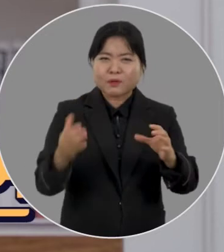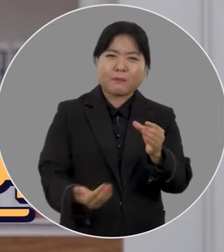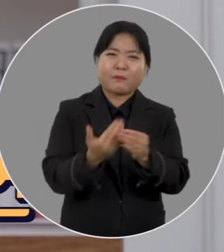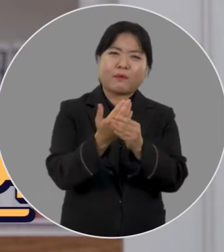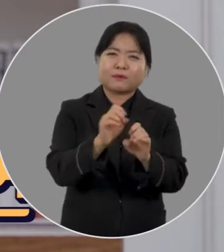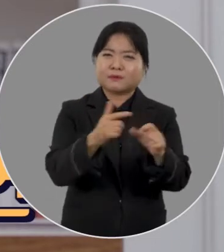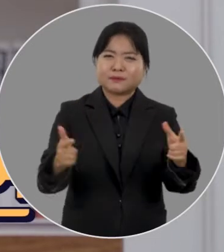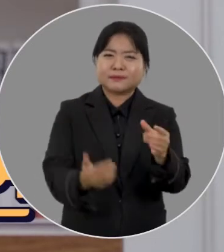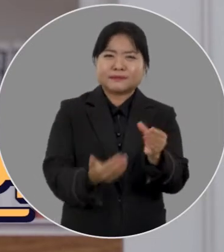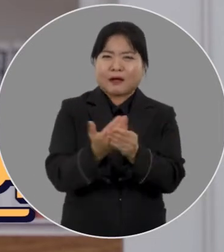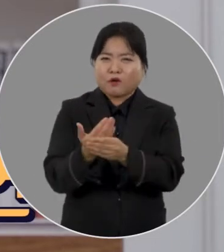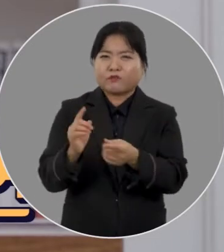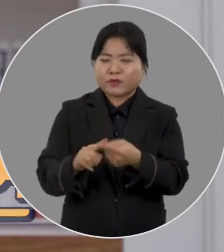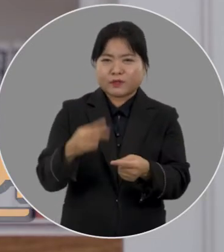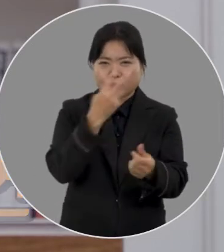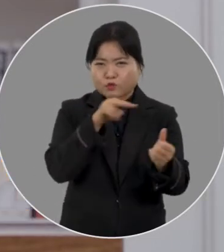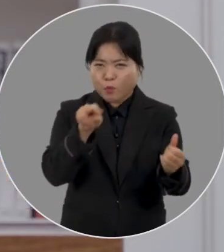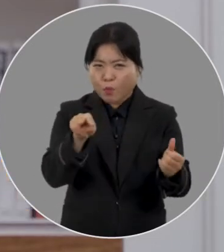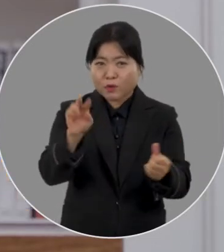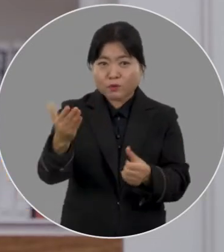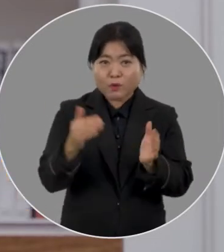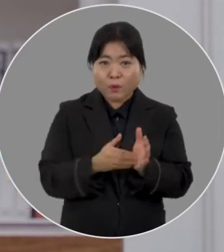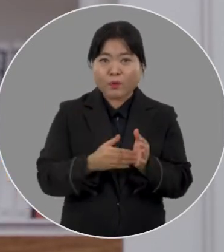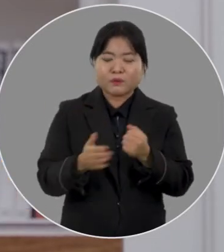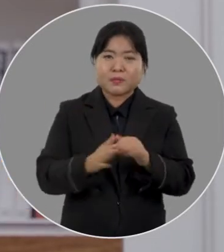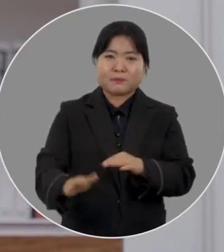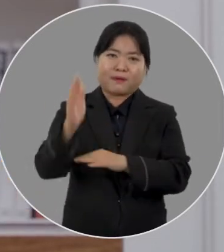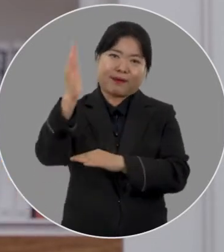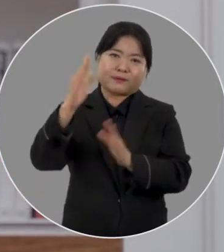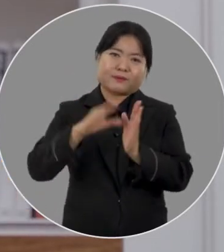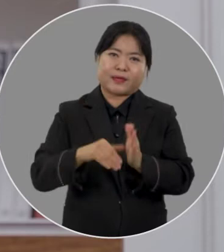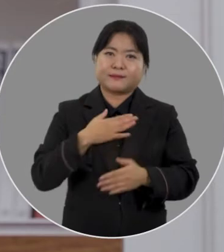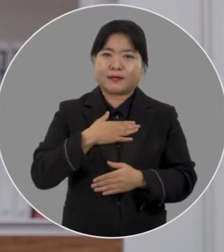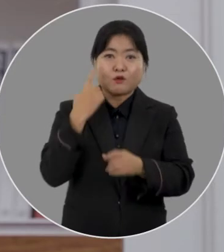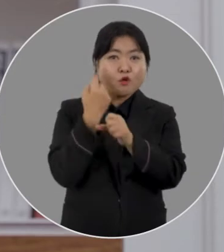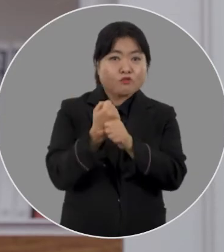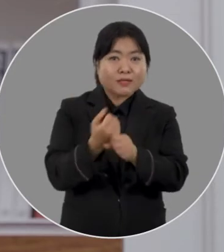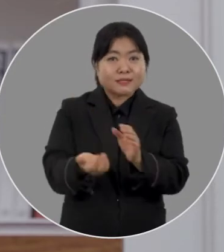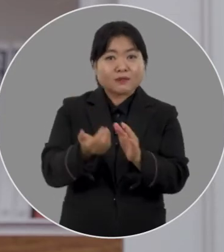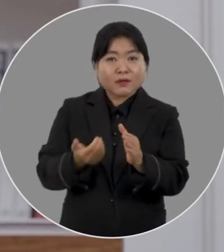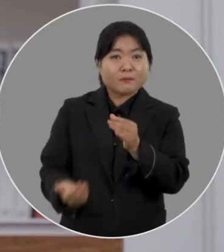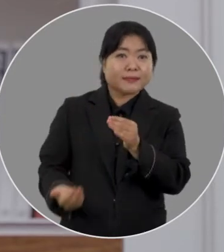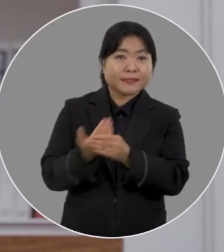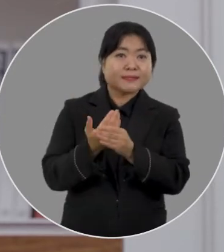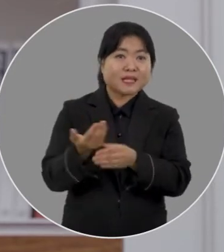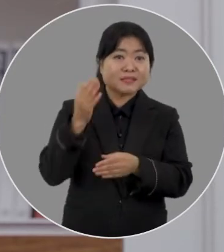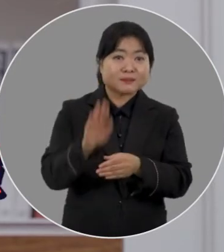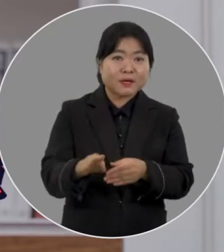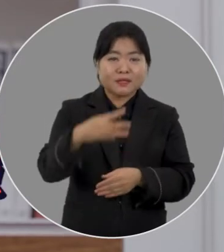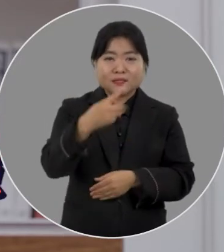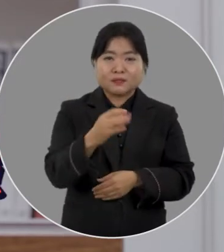벌어졌던 여러 가지 사건들을 주목하게 됐고, 그래서 이번 강연에 제가 연구하기 이전에 발생한 사건이긴